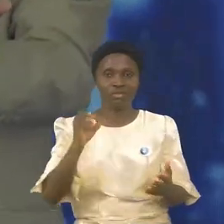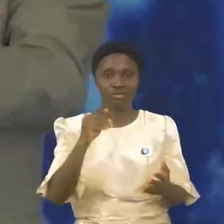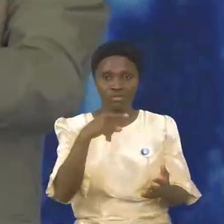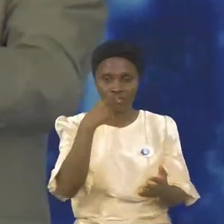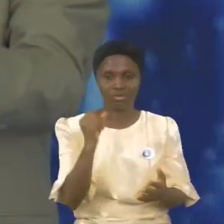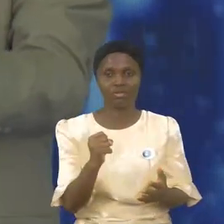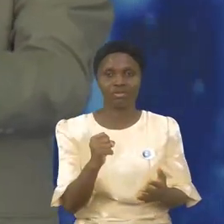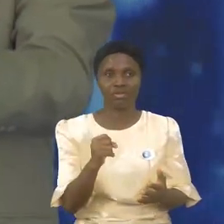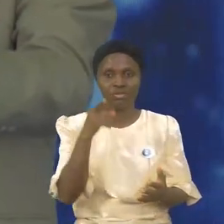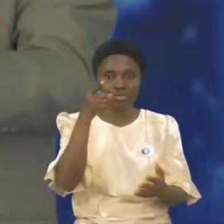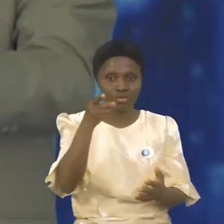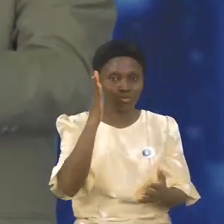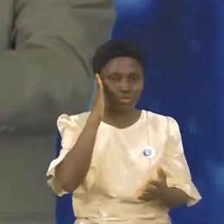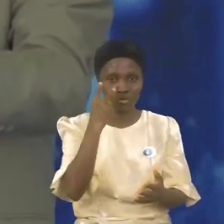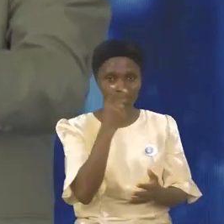l'Ancien des jours